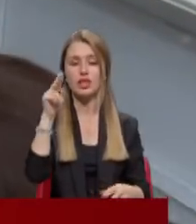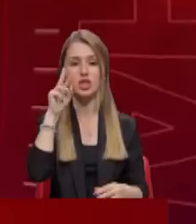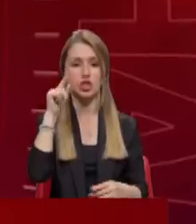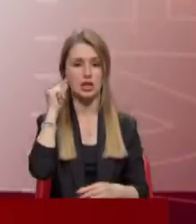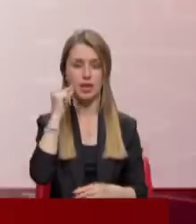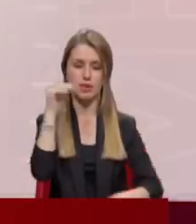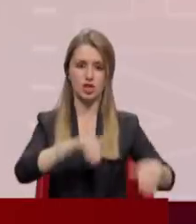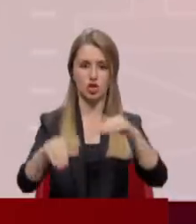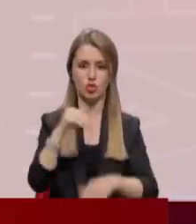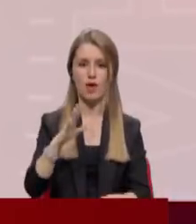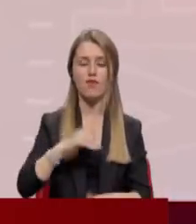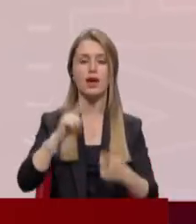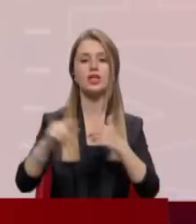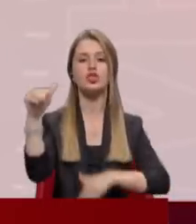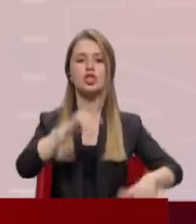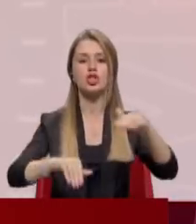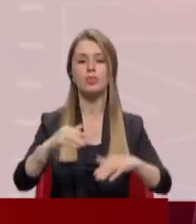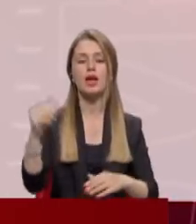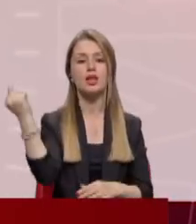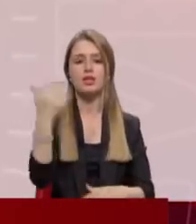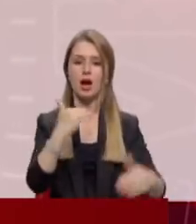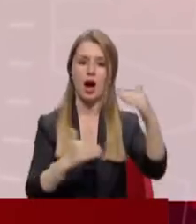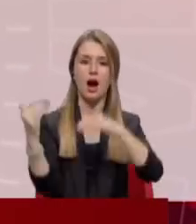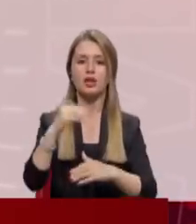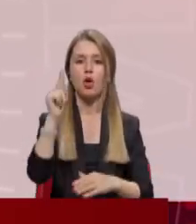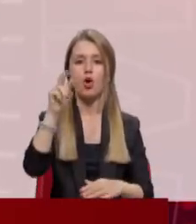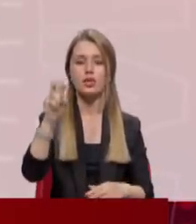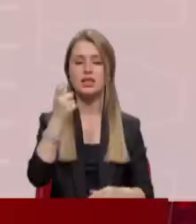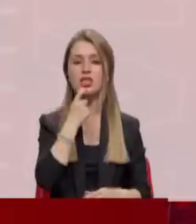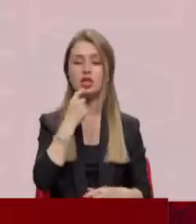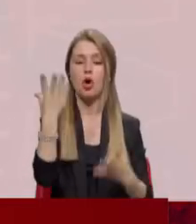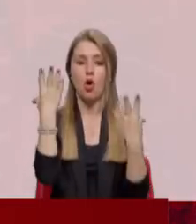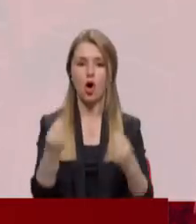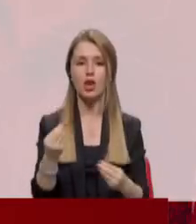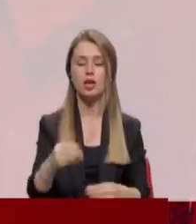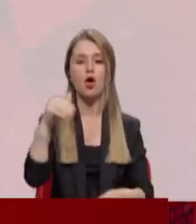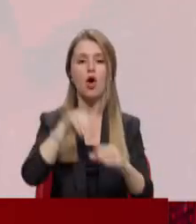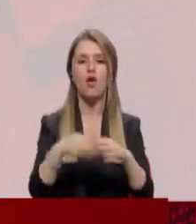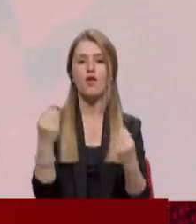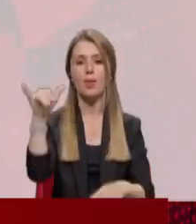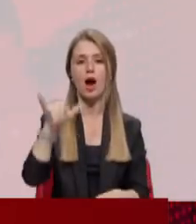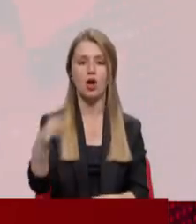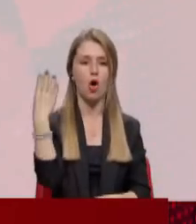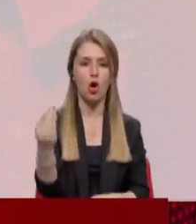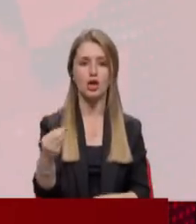64.145.504 seçmen vardı. İkinci turda seçmen sayısı arttı. 18 yaşını dolduran, oy kullanmaya hak